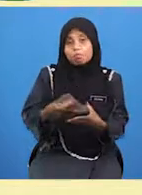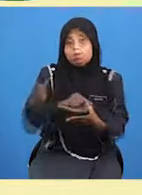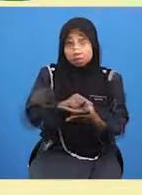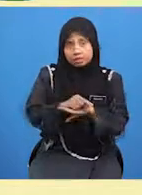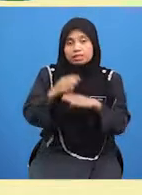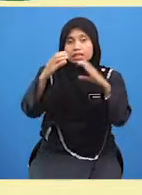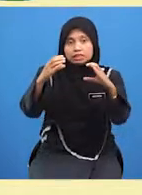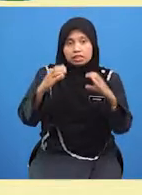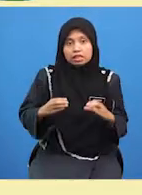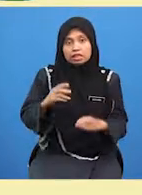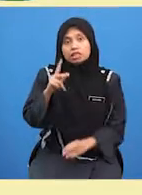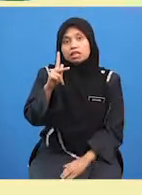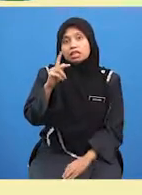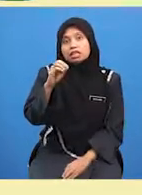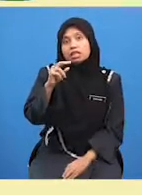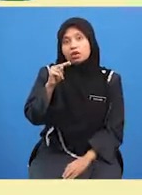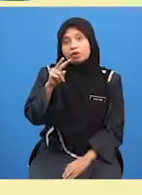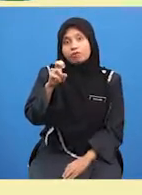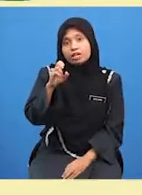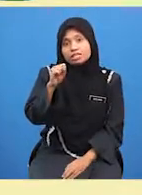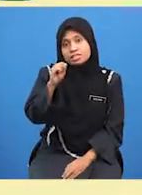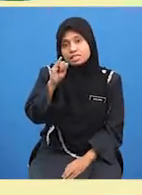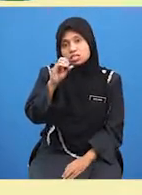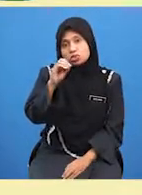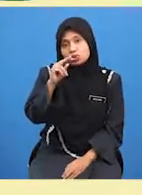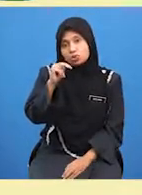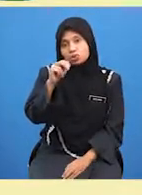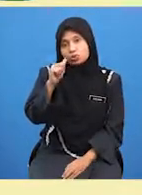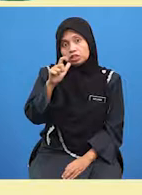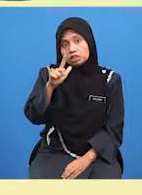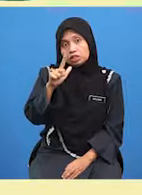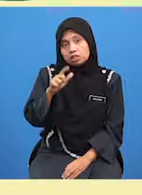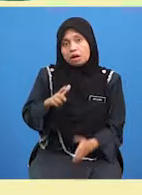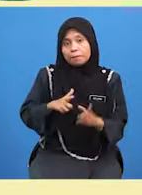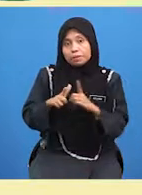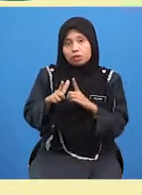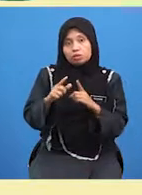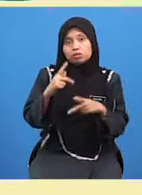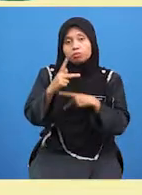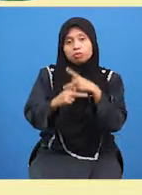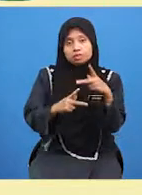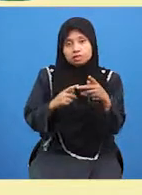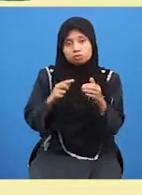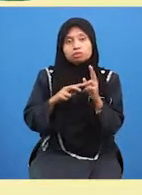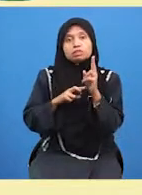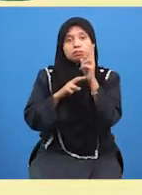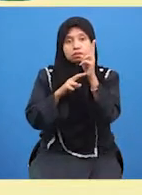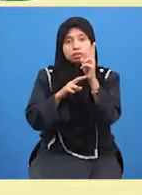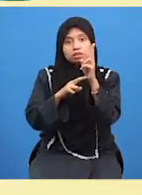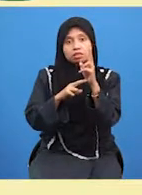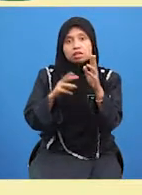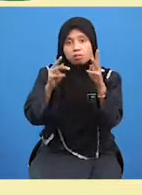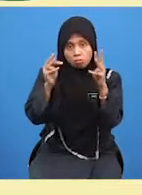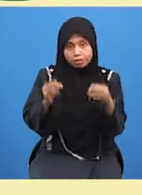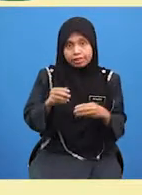menggunakan kaedah konvensional ataupun moden melalui beberapa proses utama, iaitu